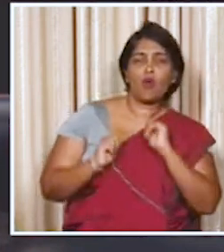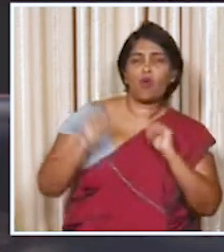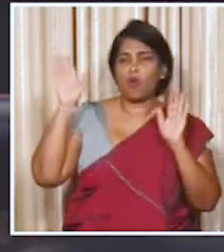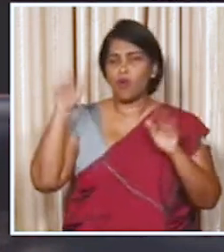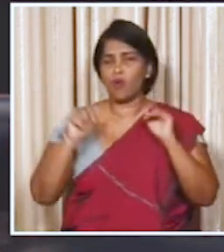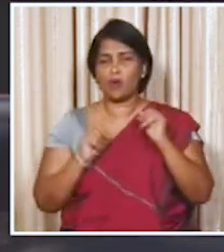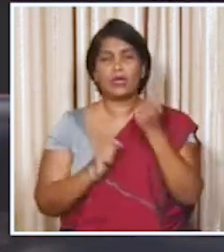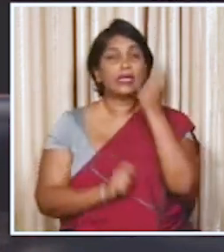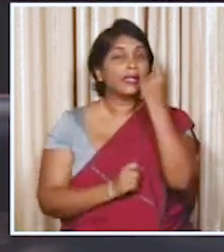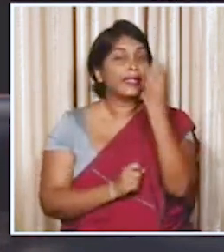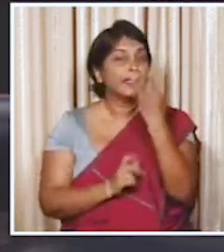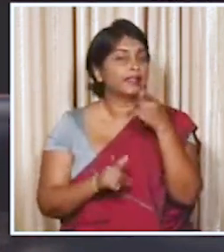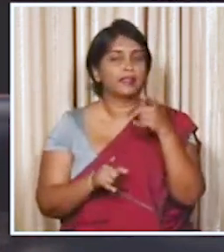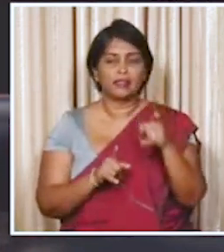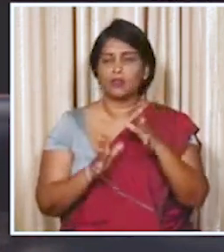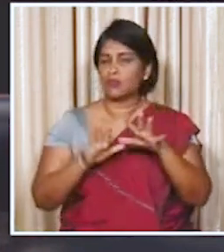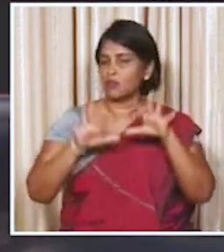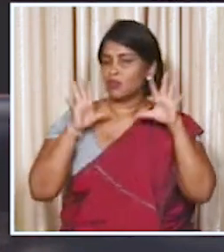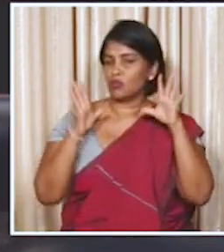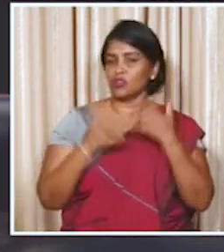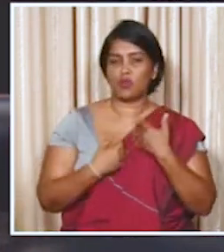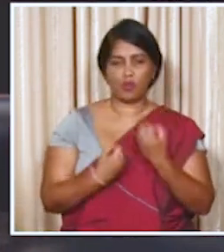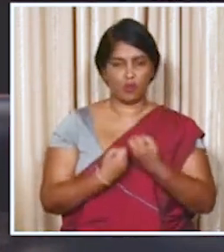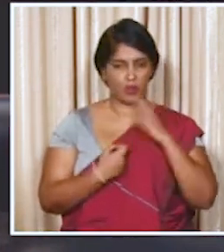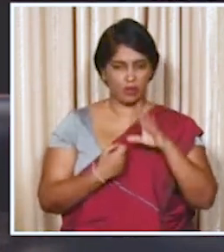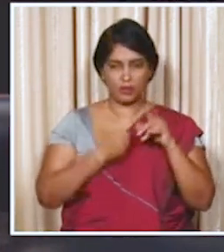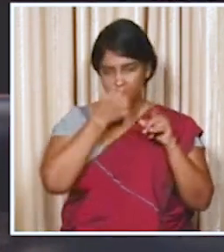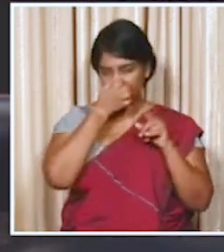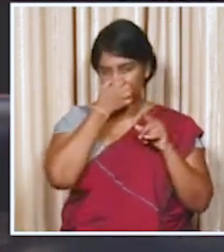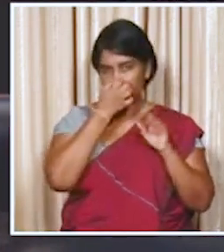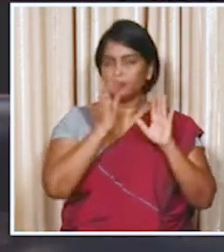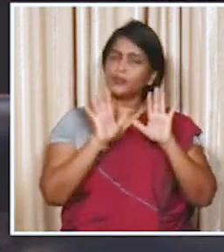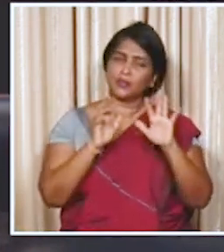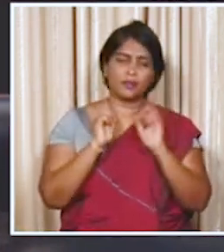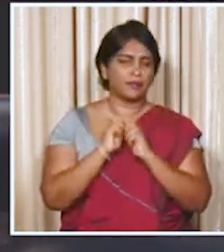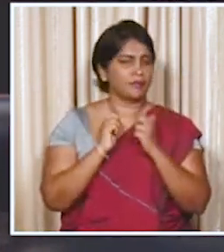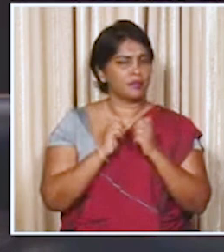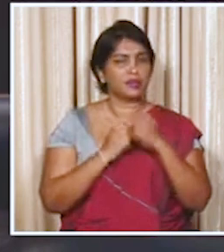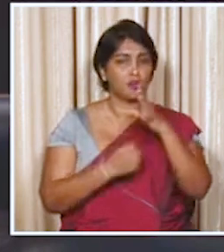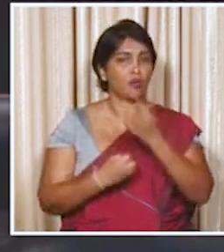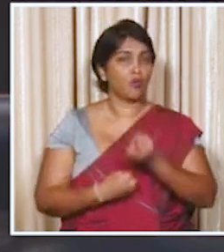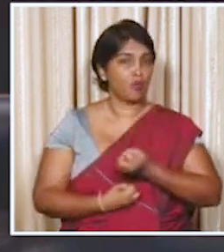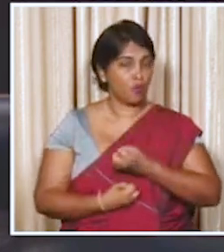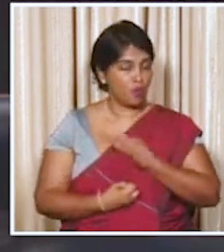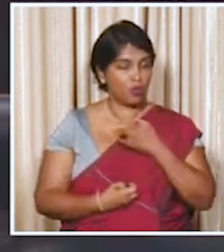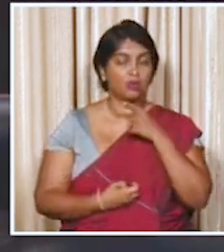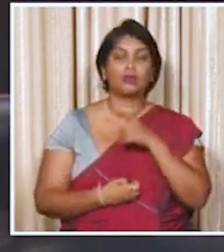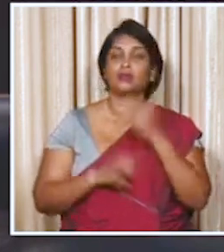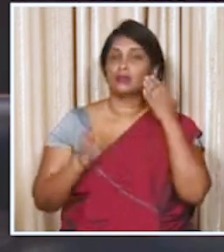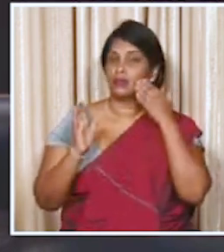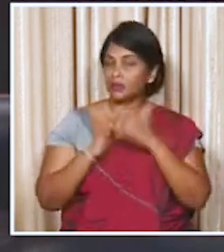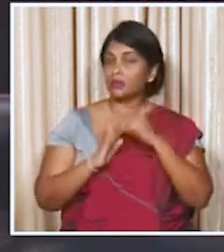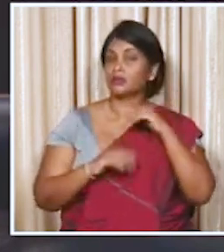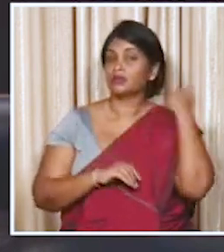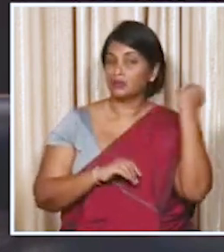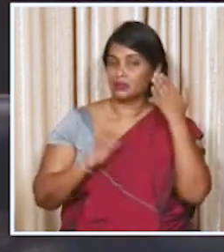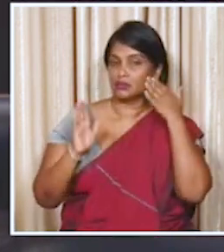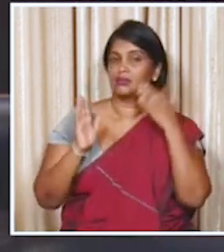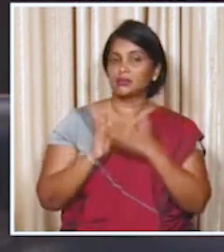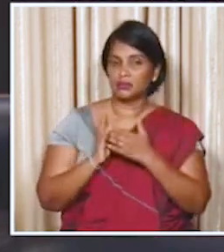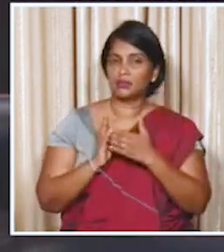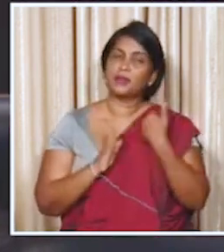එන්නේ, කී දෙනෙක් එනවද කියලා පුදුම උනන්දුවක් දක්වන්නේ. කමක් නැහැ. ඒ උනන්දුව ඒ සහ මේ කරන කතාව තුලින්